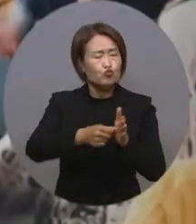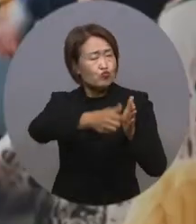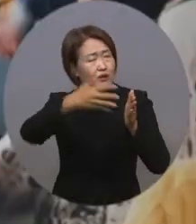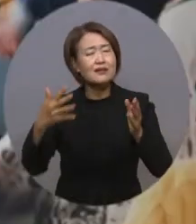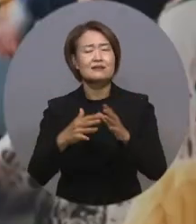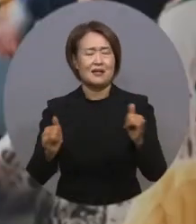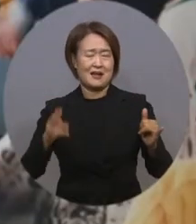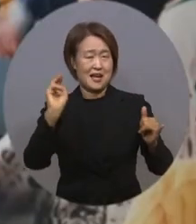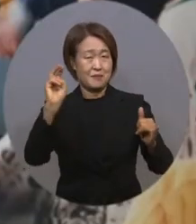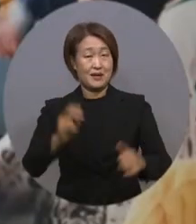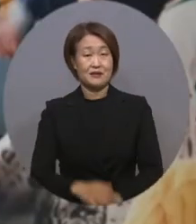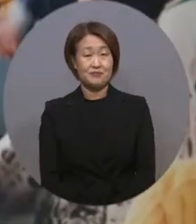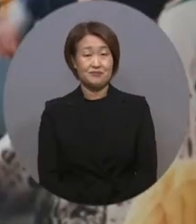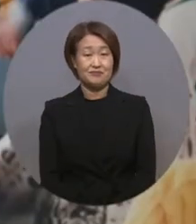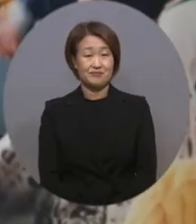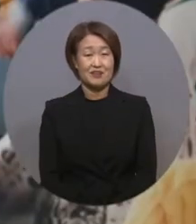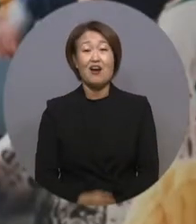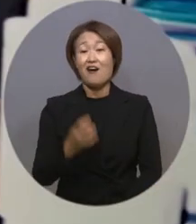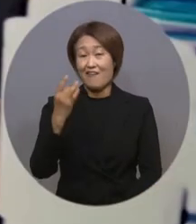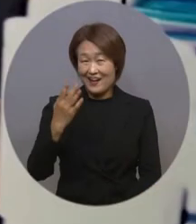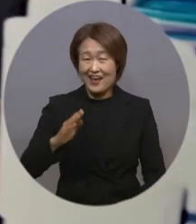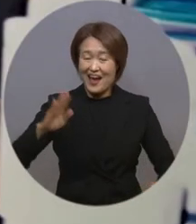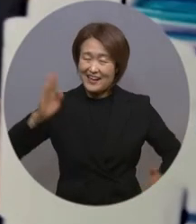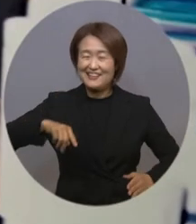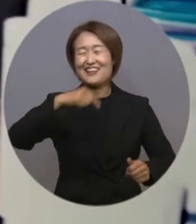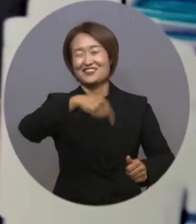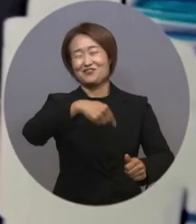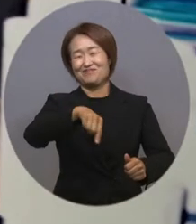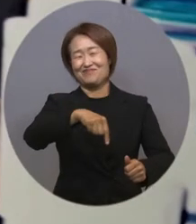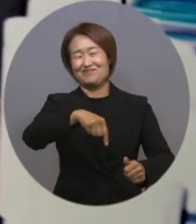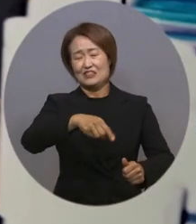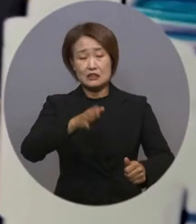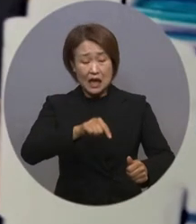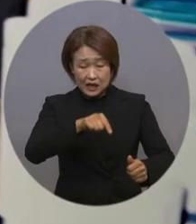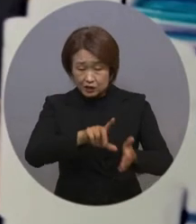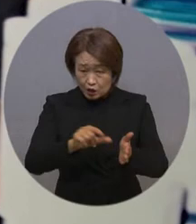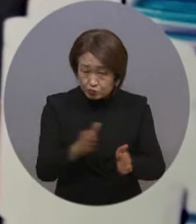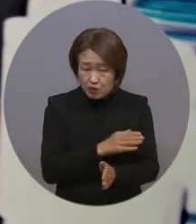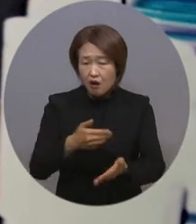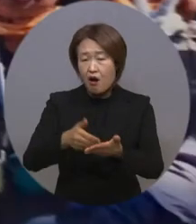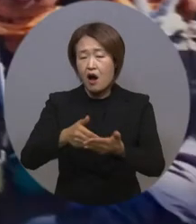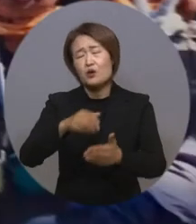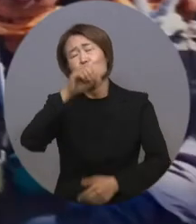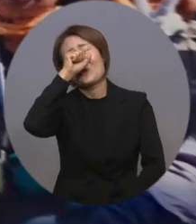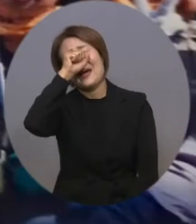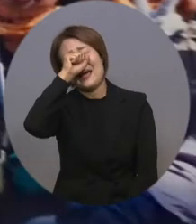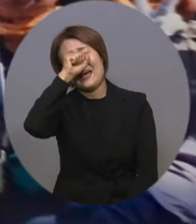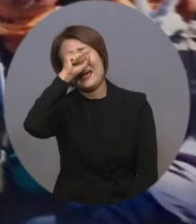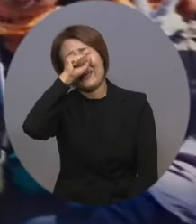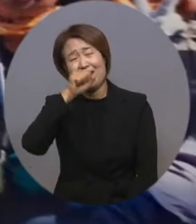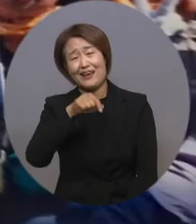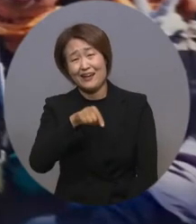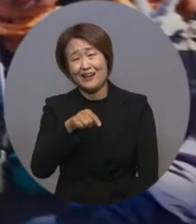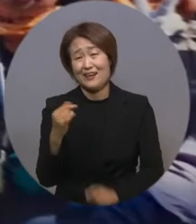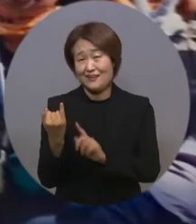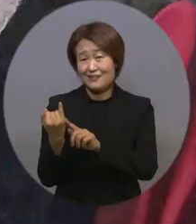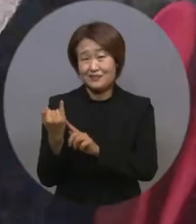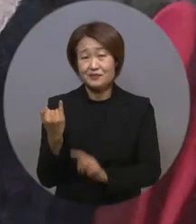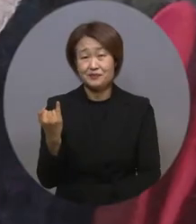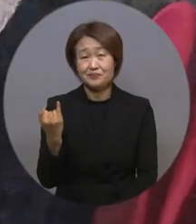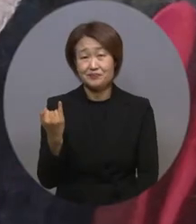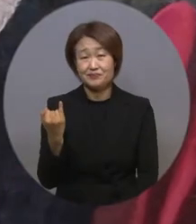들었습니다 교직생활을 하 젊은 시절부터 미술에 대한 소질과 애정을 가지고 있었던 신혜숙